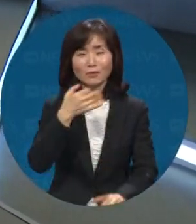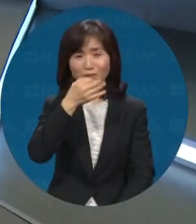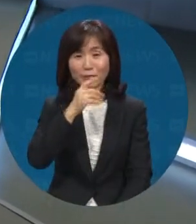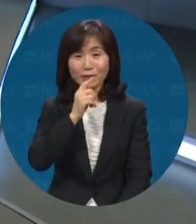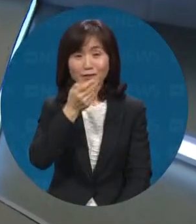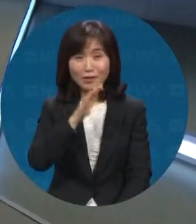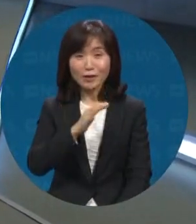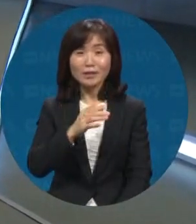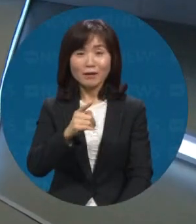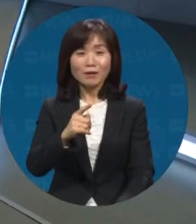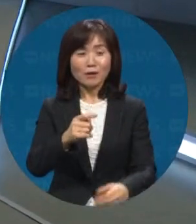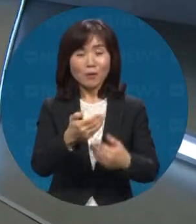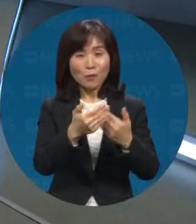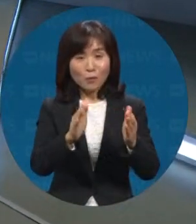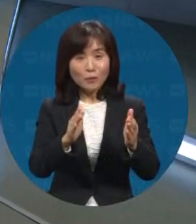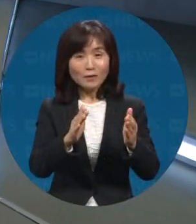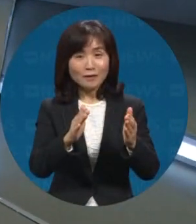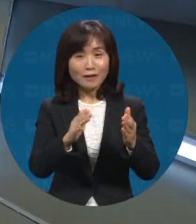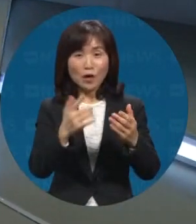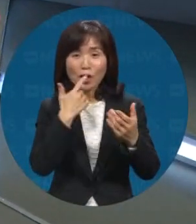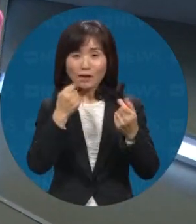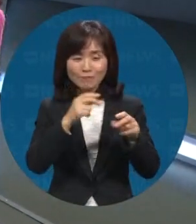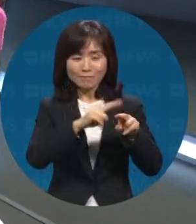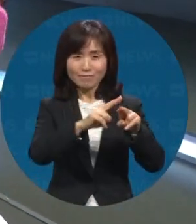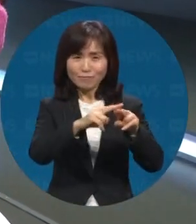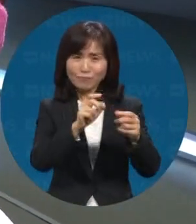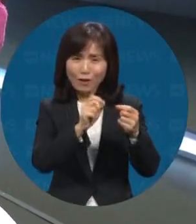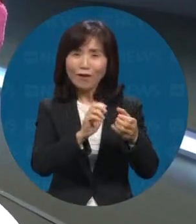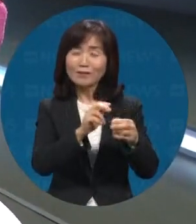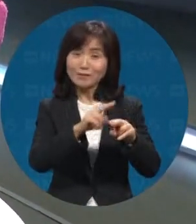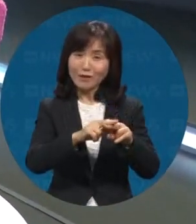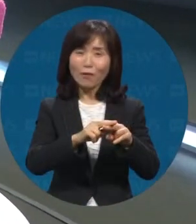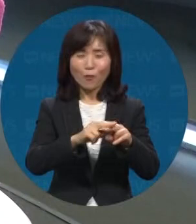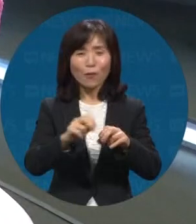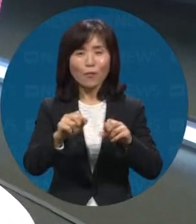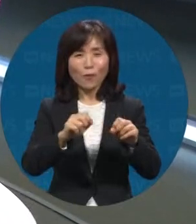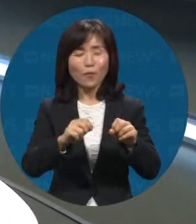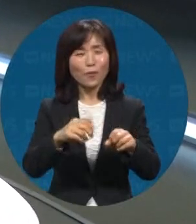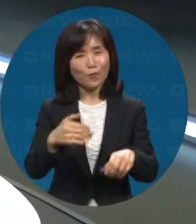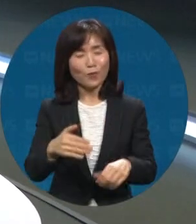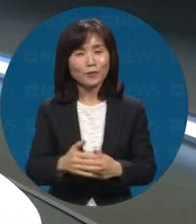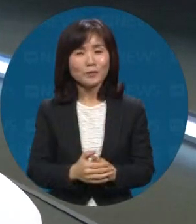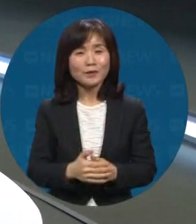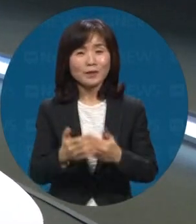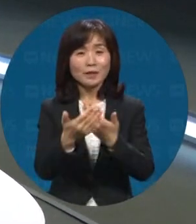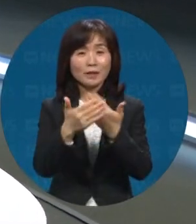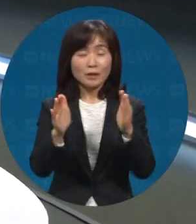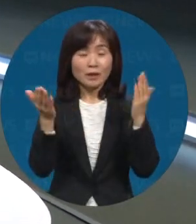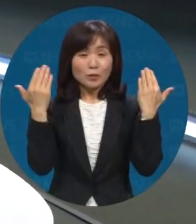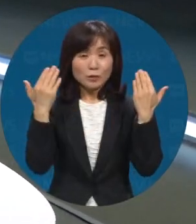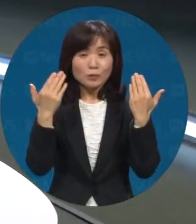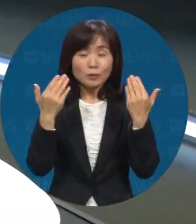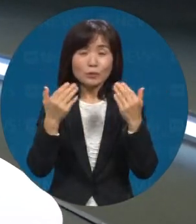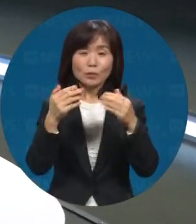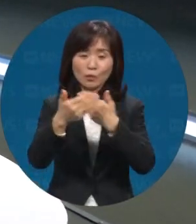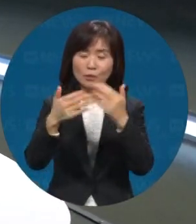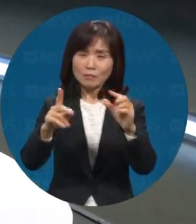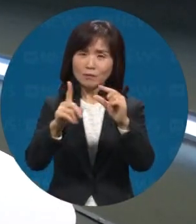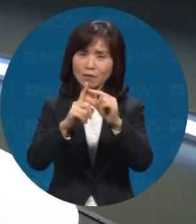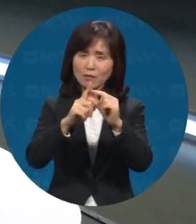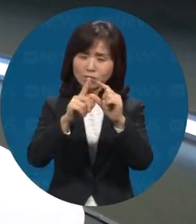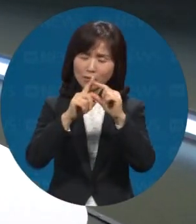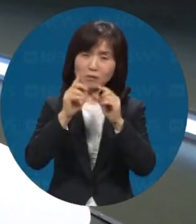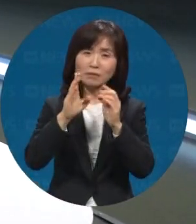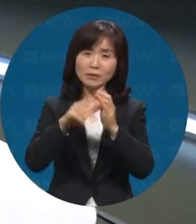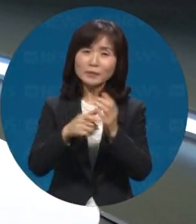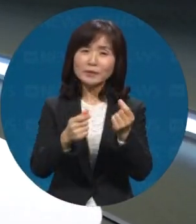그런 교실에서 이런 활동을 하고 계시네요 우리 학교나 교실이라는 단어를 들었을 때 많은 사람들이 사실 굉장히 비슷한 이미지를 떠올립니다